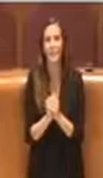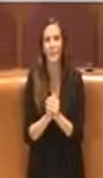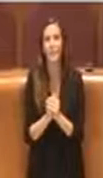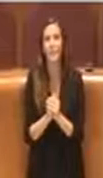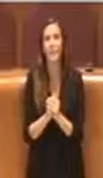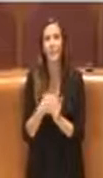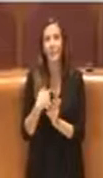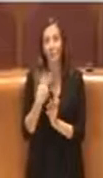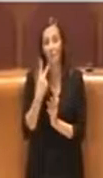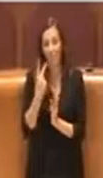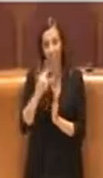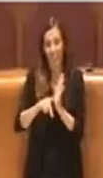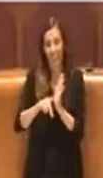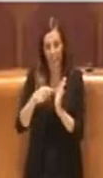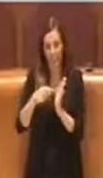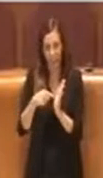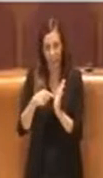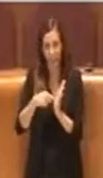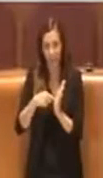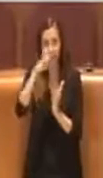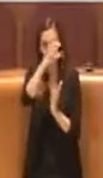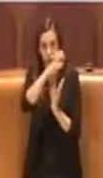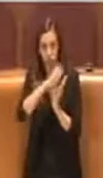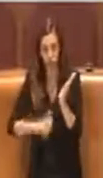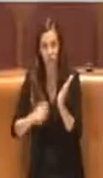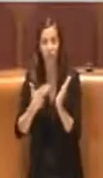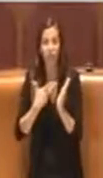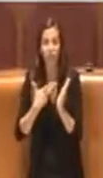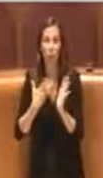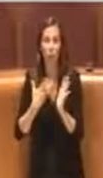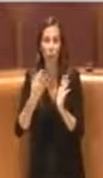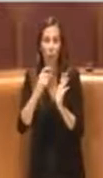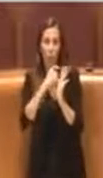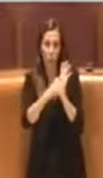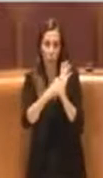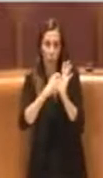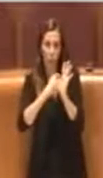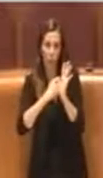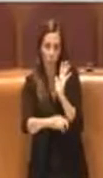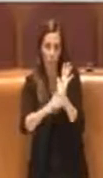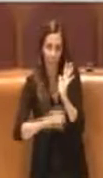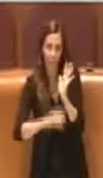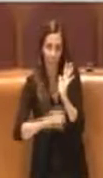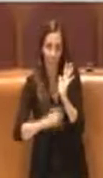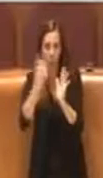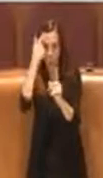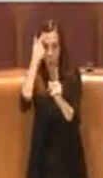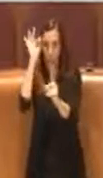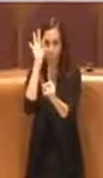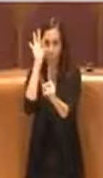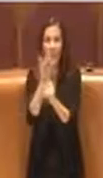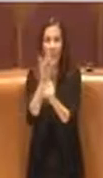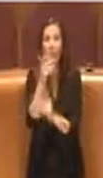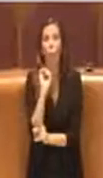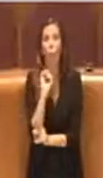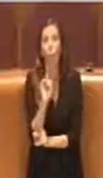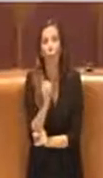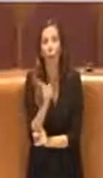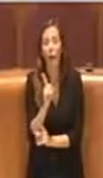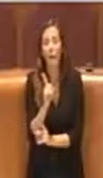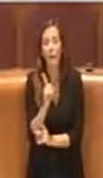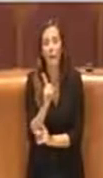del deliberato ci sono alcuni punti che hanno come scopo principale quello di iniziare un riordino